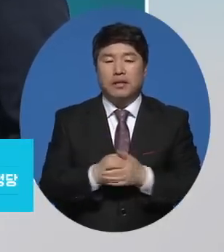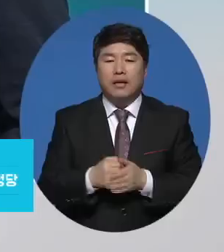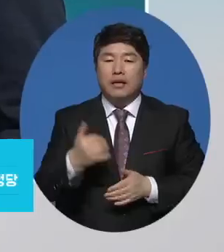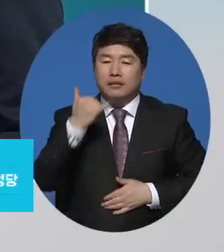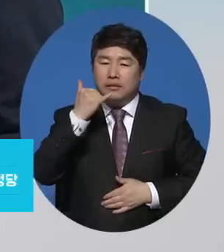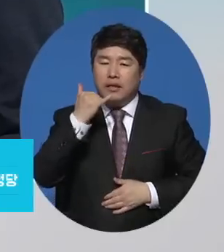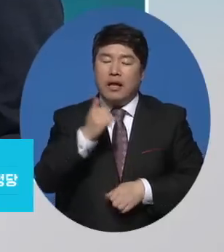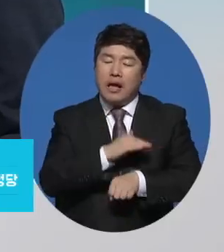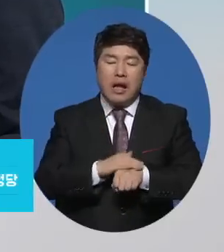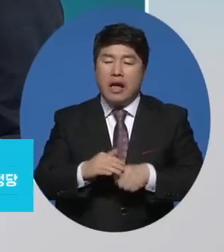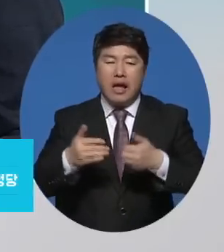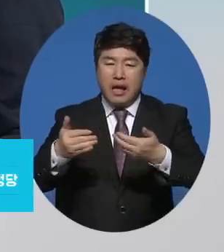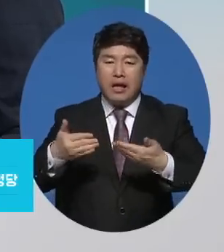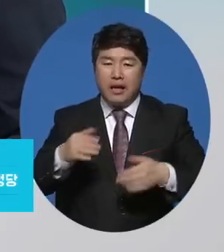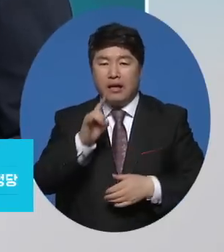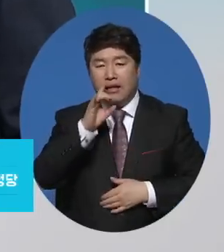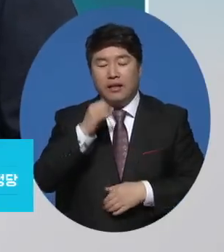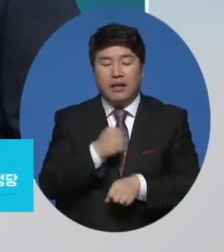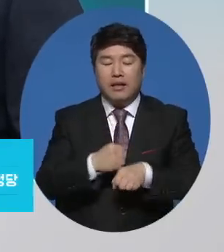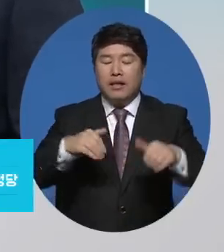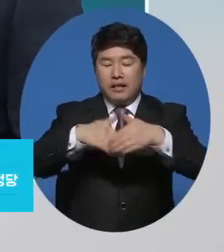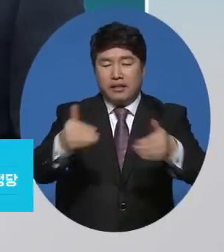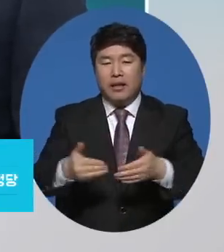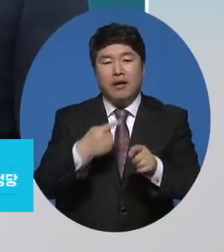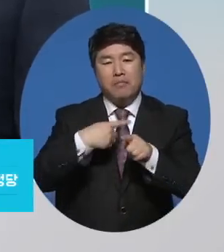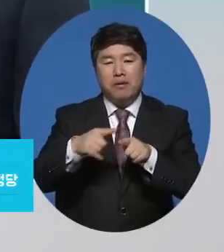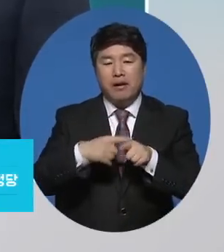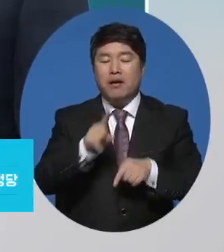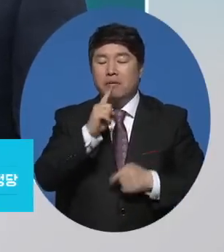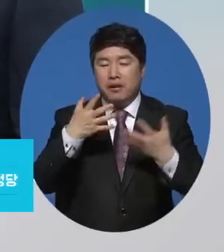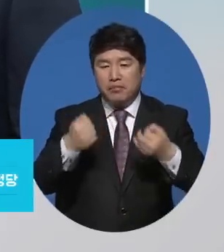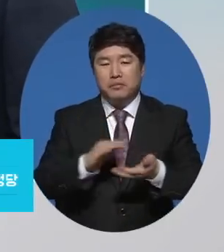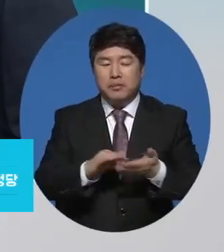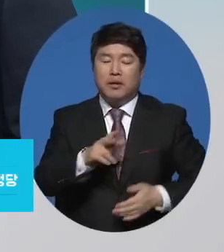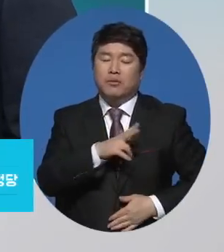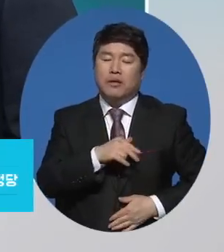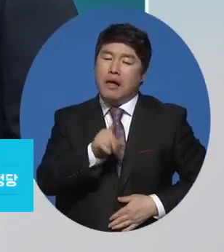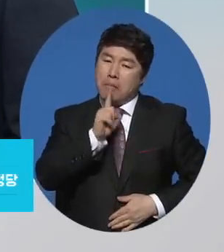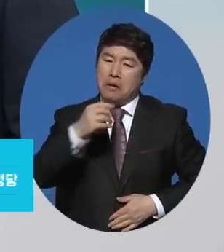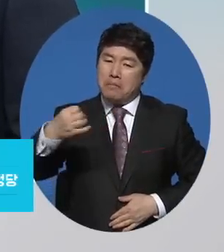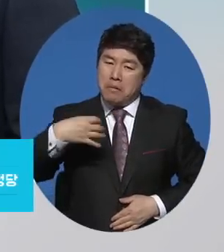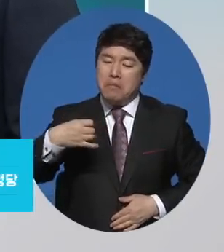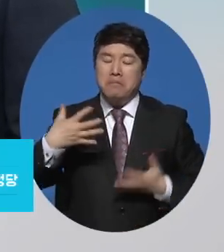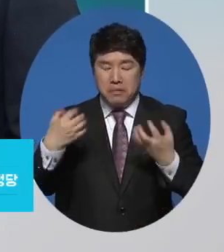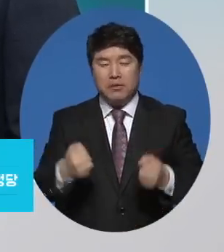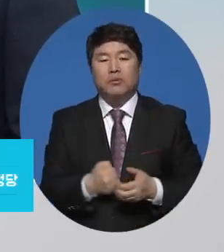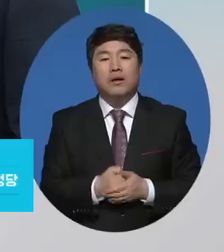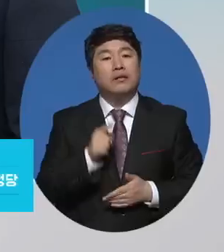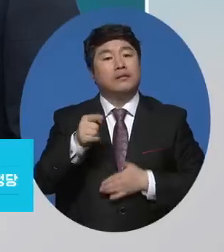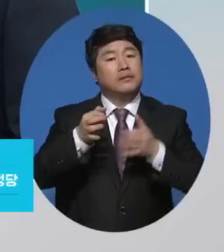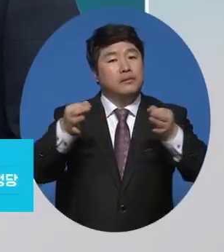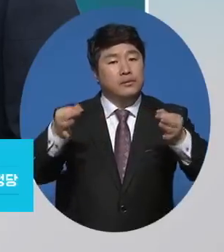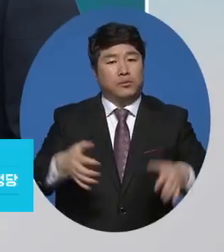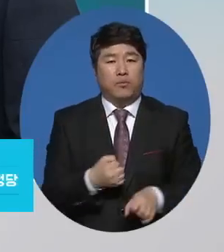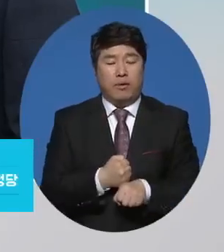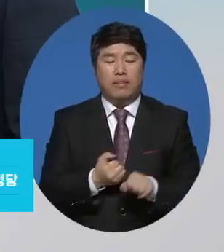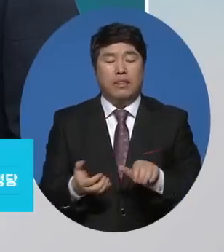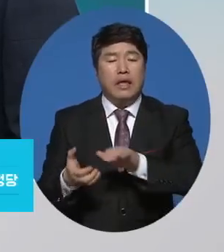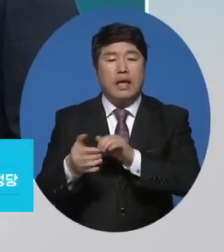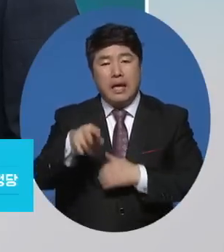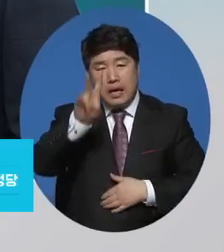받으신다는 당내의 평가가 많습니다 의원들도 잘 전화 안 받으신다 그러고요 또 그동안은 이제